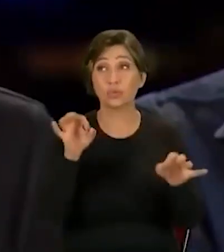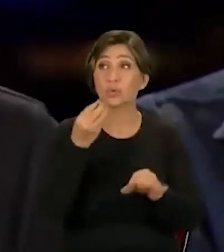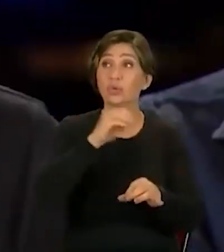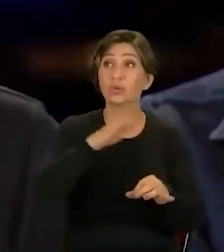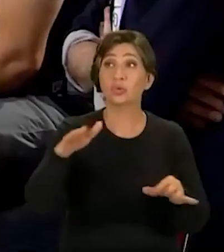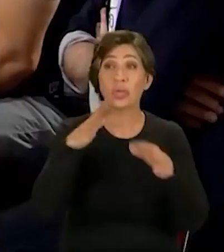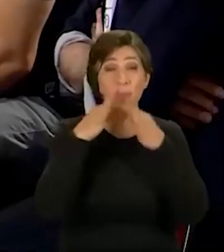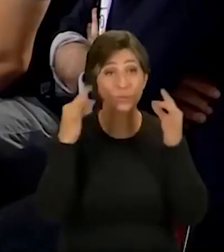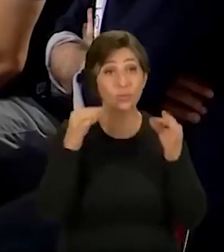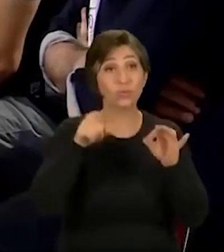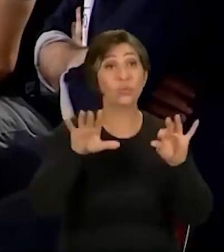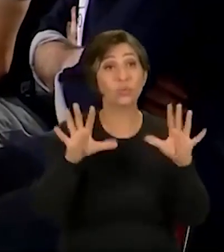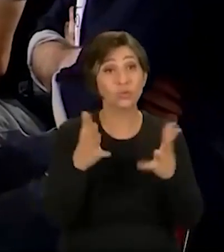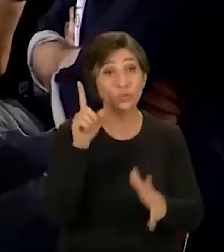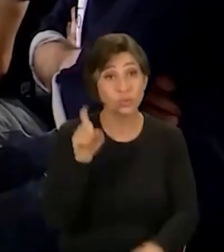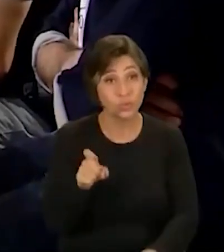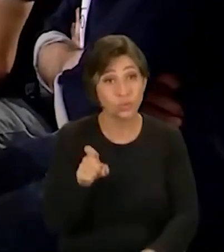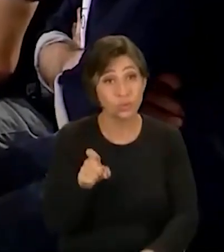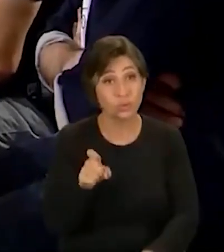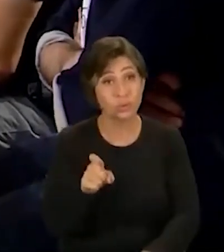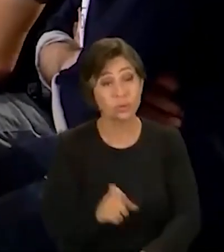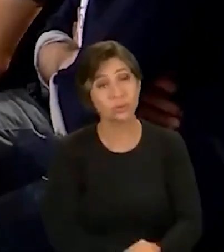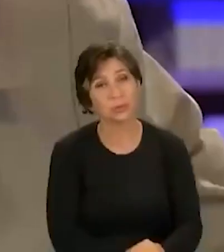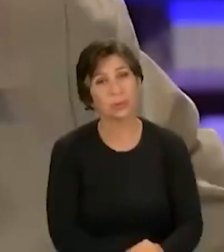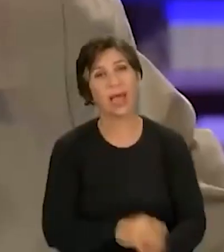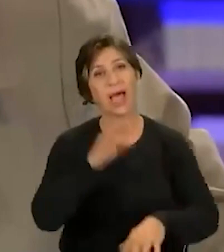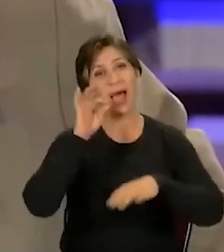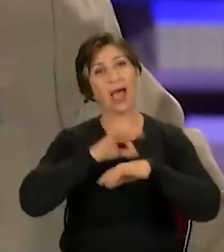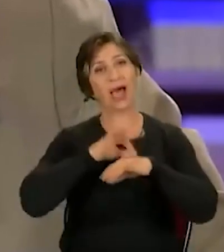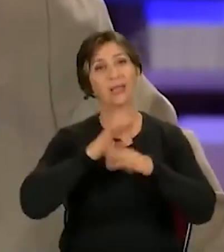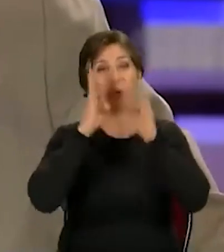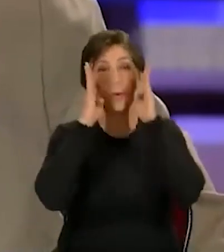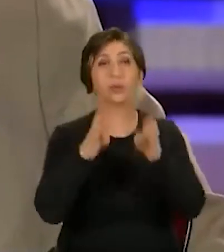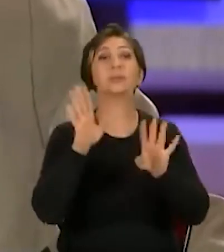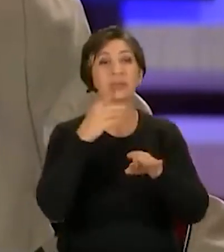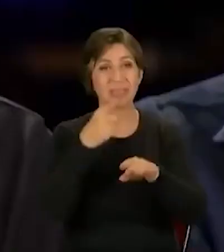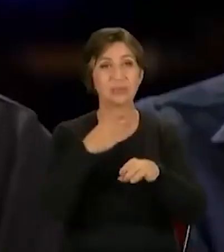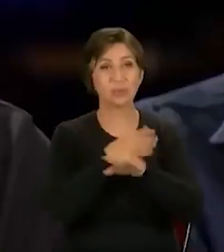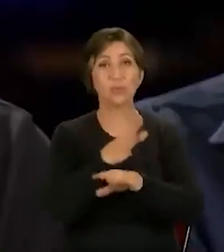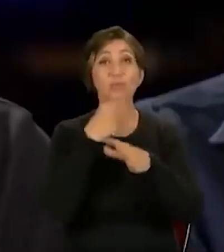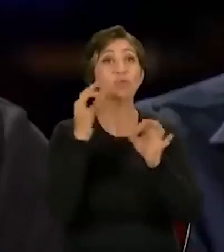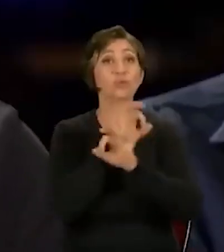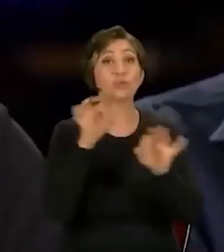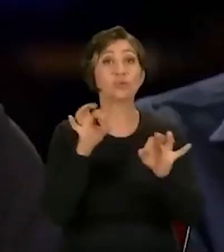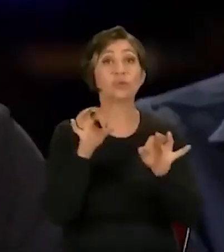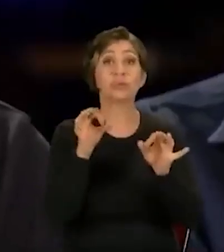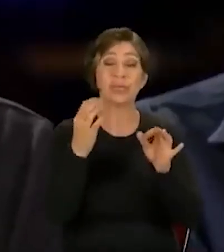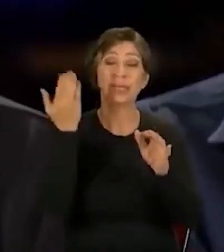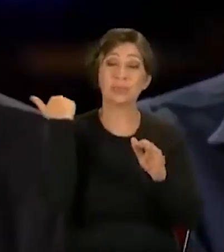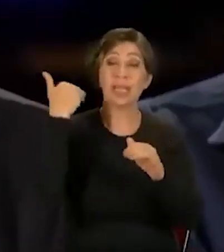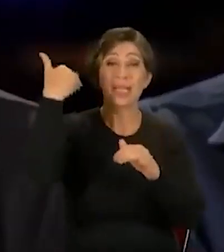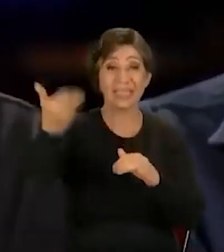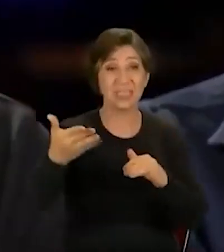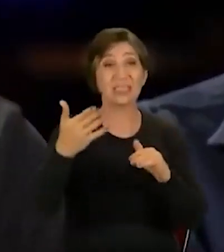çocuklar mutlu. Bunu bozuyor muyuz? Bu ana odaklanamadığımız takdirde o dediğiniz doğru, mutsuzluk kaçınılmaz. Çünkü geçmişte de